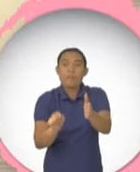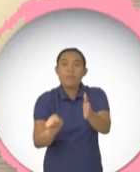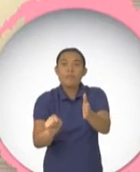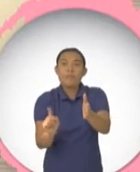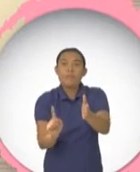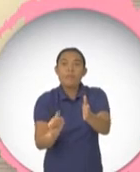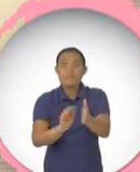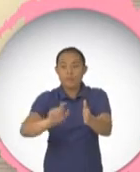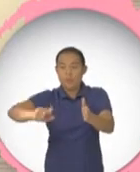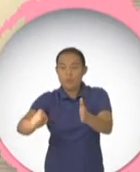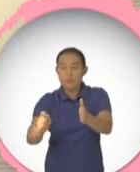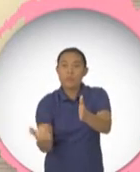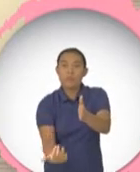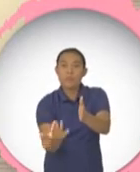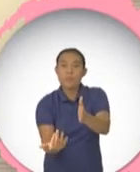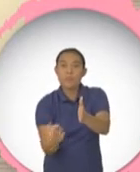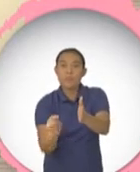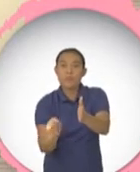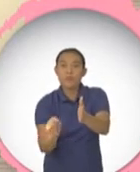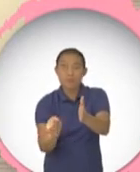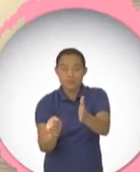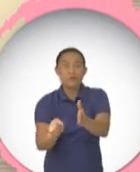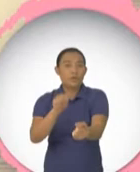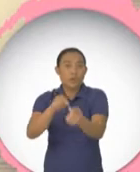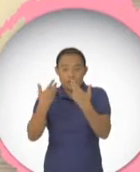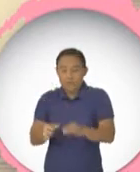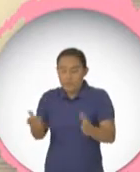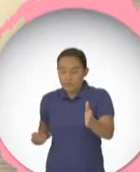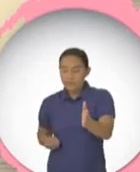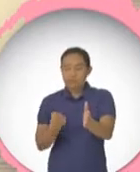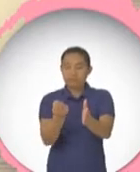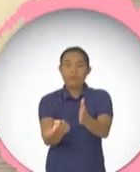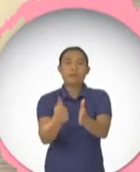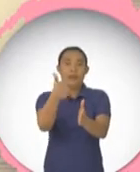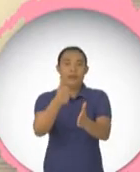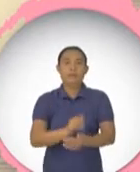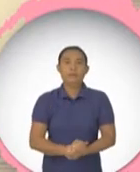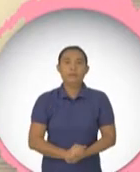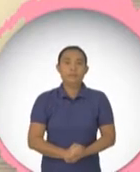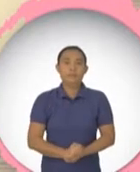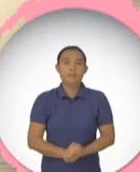เนี่ยให้ถึงก่อนนะคะแล้วถึงจะเอาขนมเข้าไปได